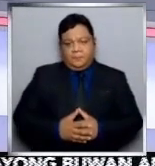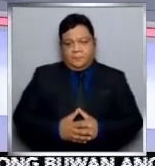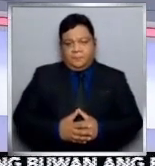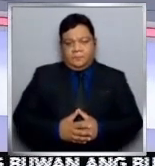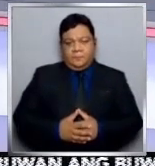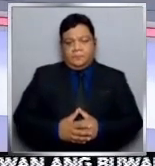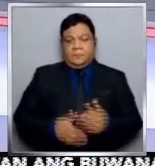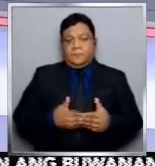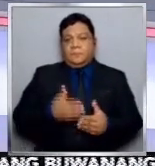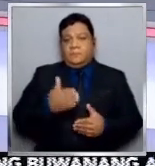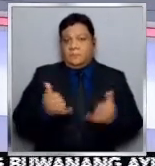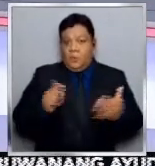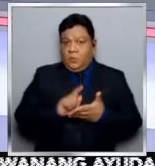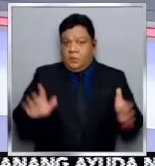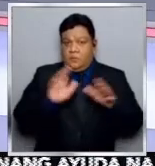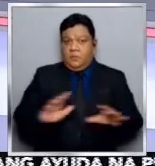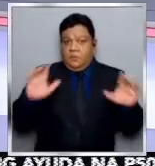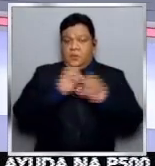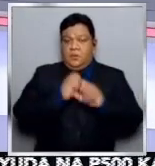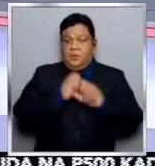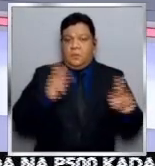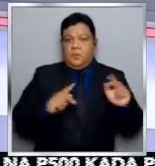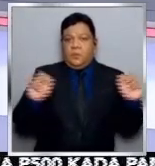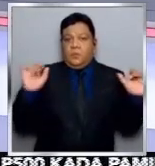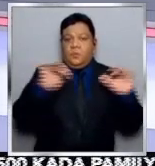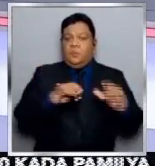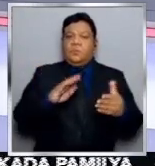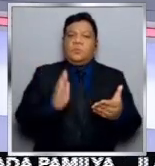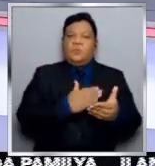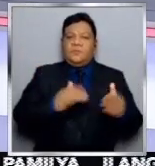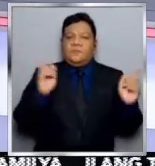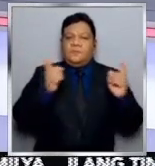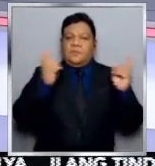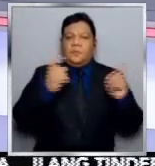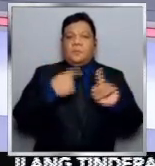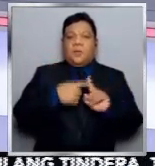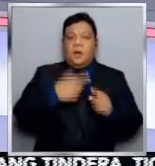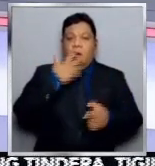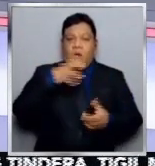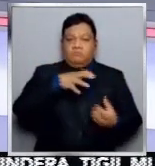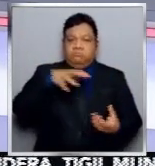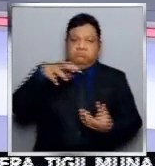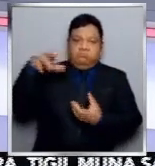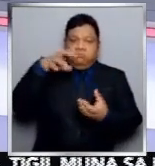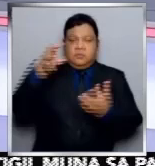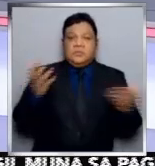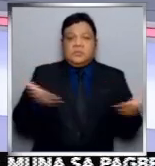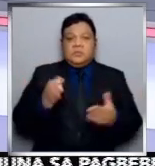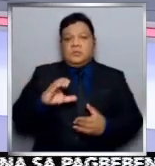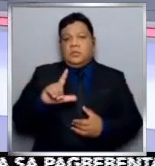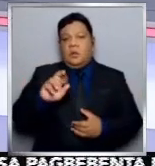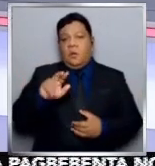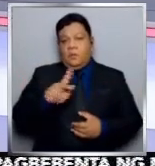Weekend na kaya maraming dumayo sa day 2 ng music festival at hot air balloon display sa Clark, Pampanga. Nakatutok si CJ Torida ng